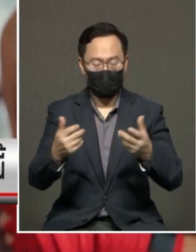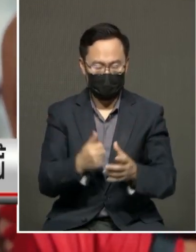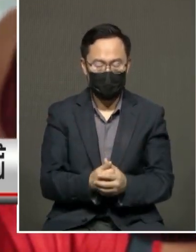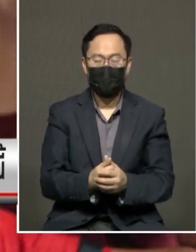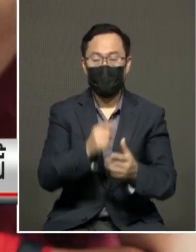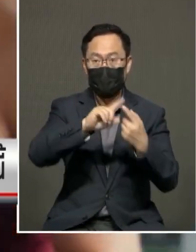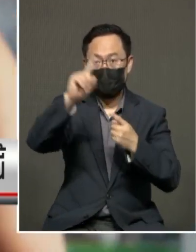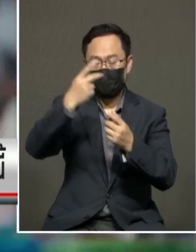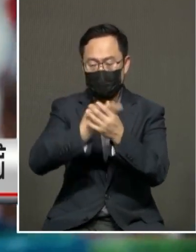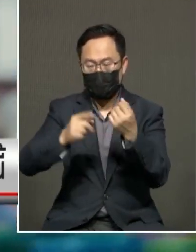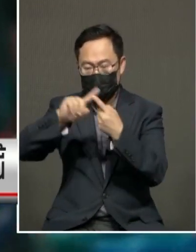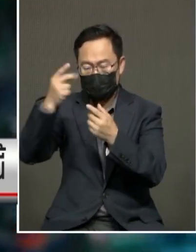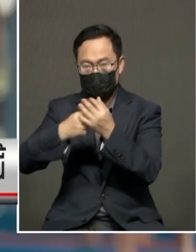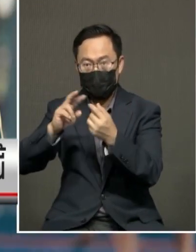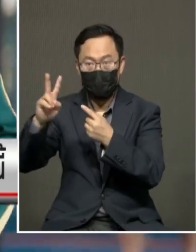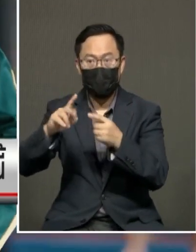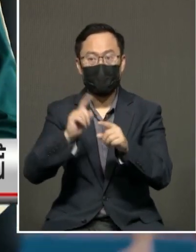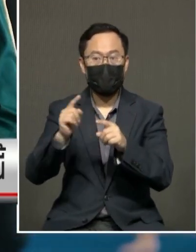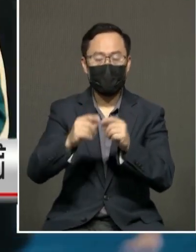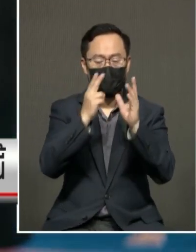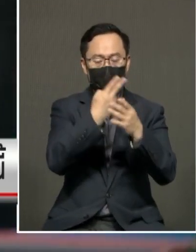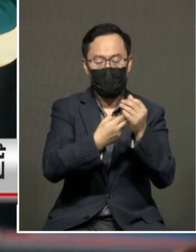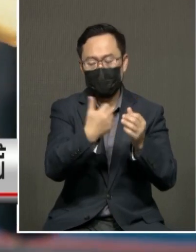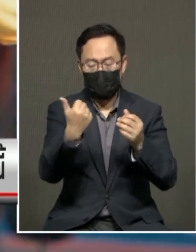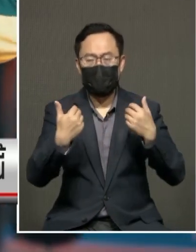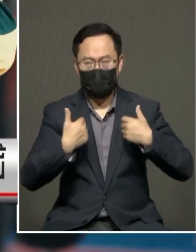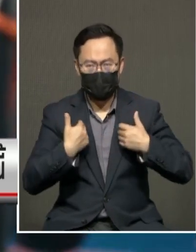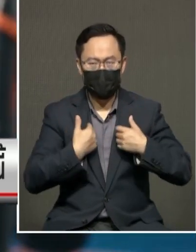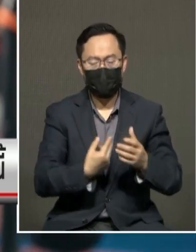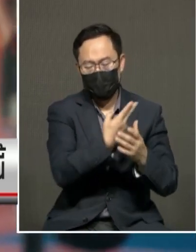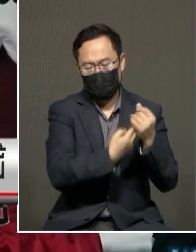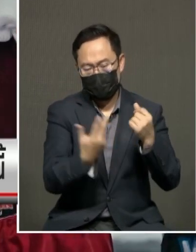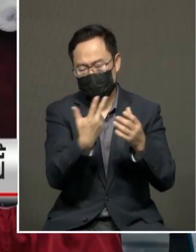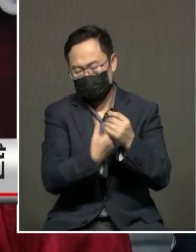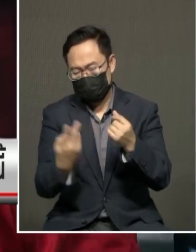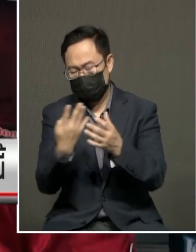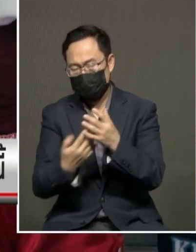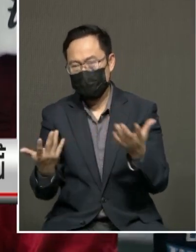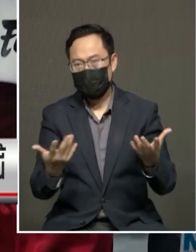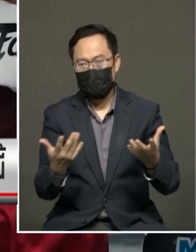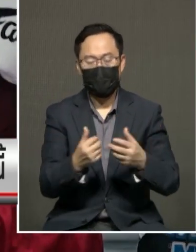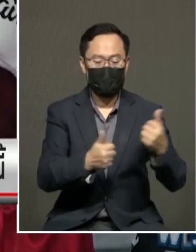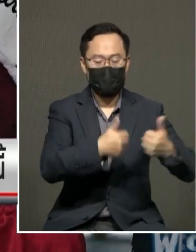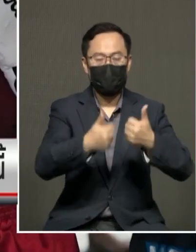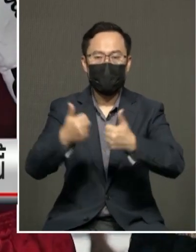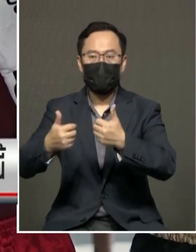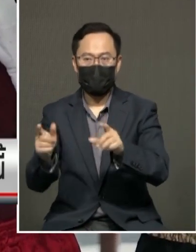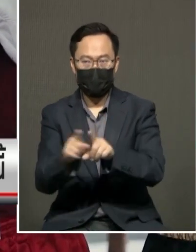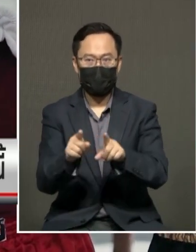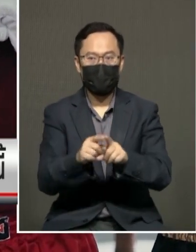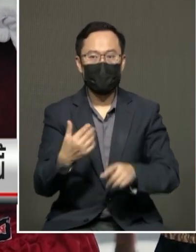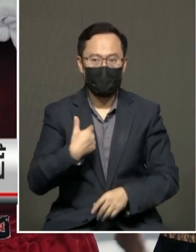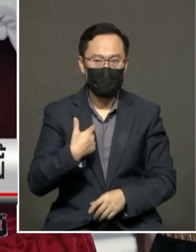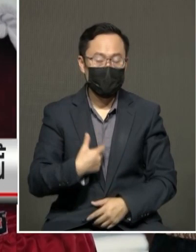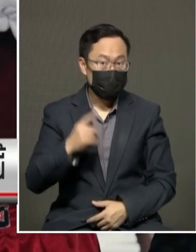จขนาดนี้คู่ประกอบรายการก็น่าสนใจไม่แพ้กันค่ะตะเภาแก้วสิงห์มาวินนะคะเจอกับเฮอร์คิวลิสวอจักรวุ